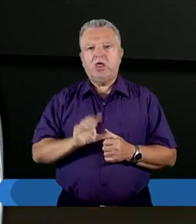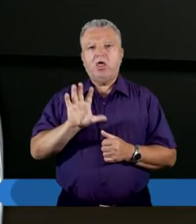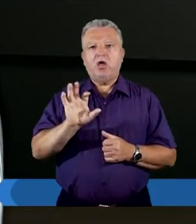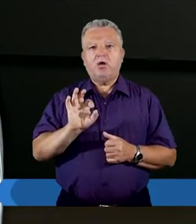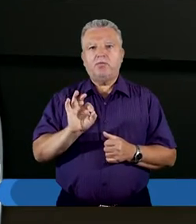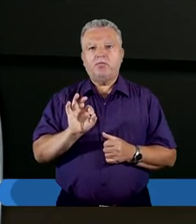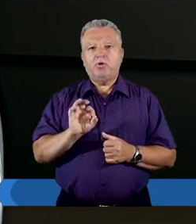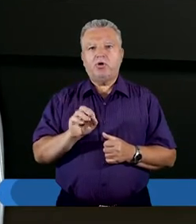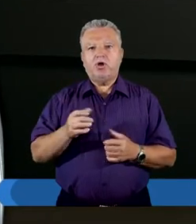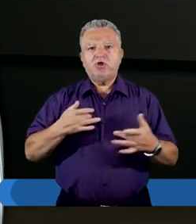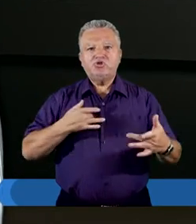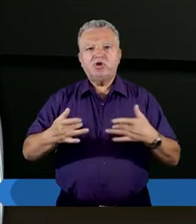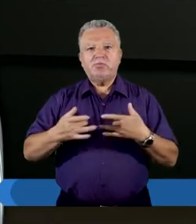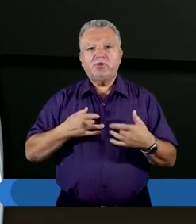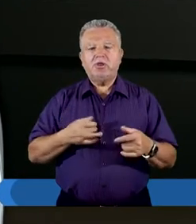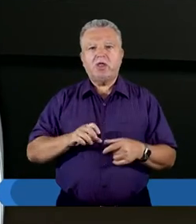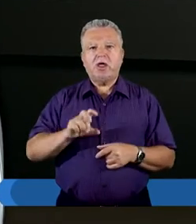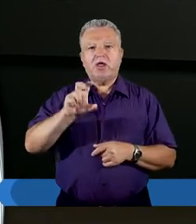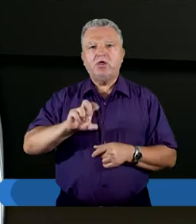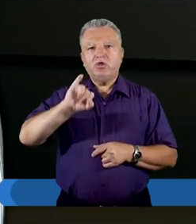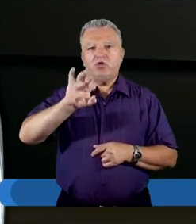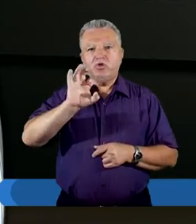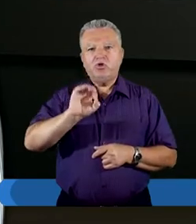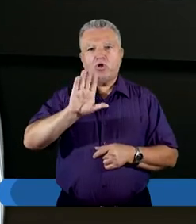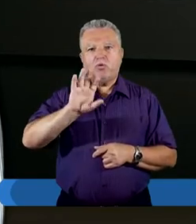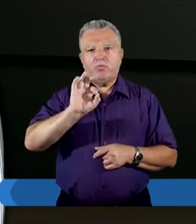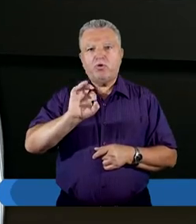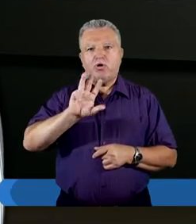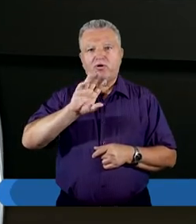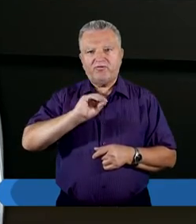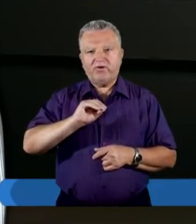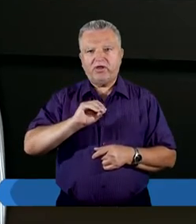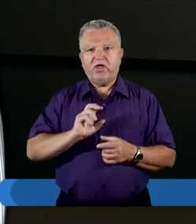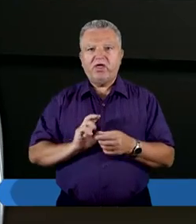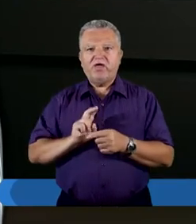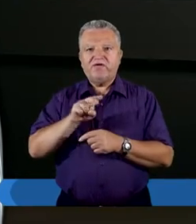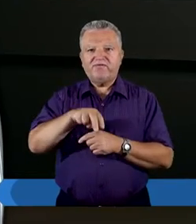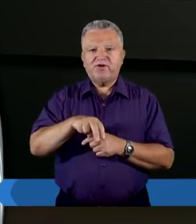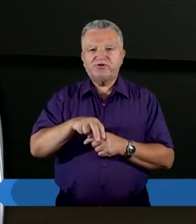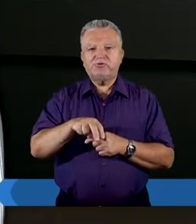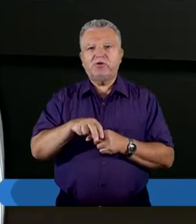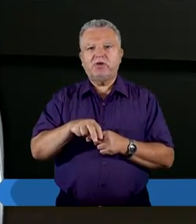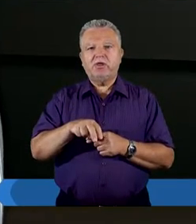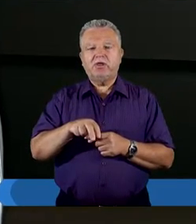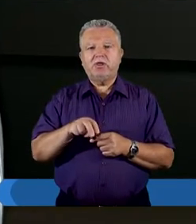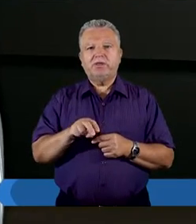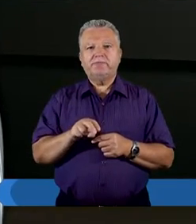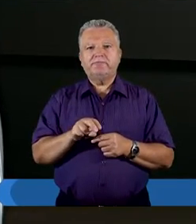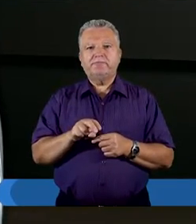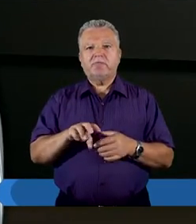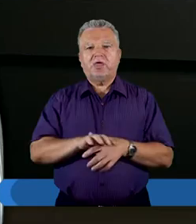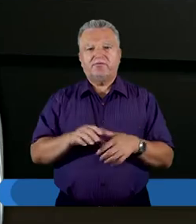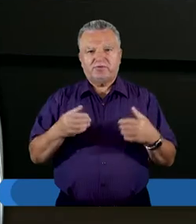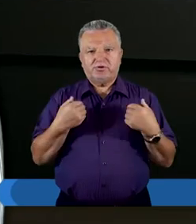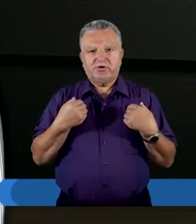Ponieważ cierpienia Hiobowe weszły w jakąś terminologię, która pokazuje, że życie